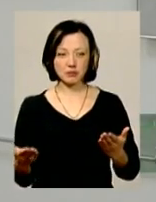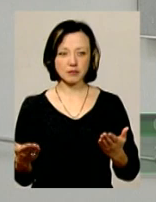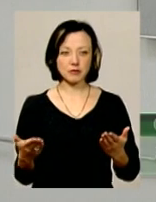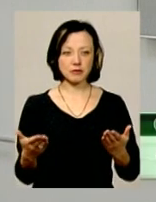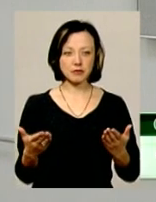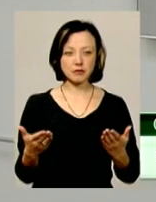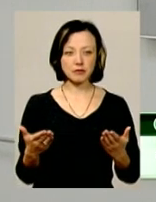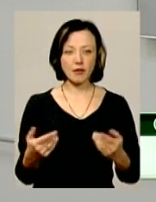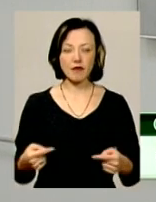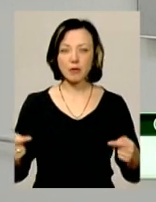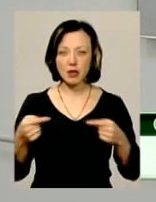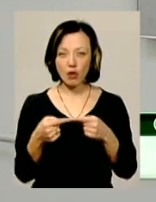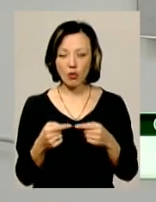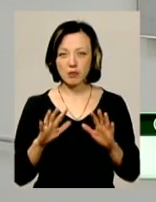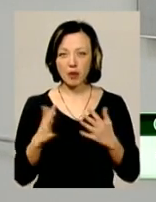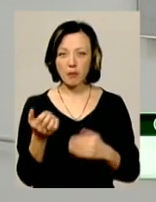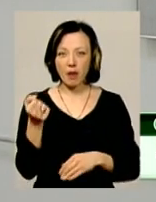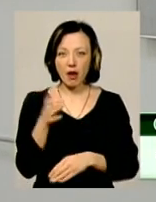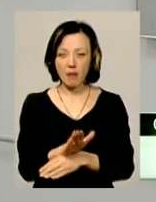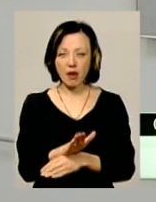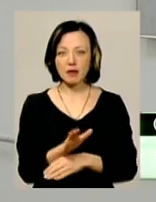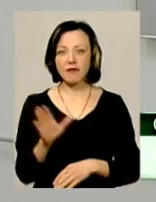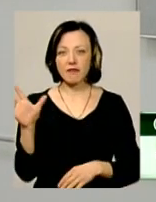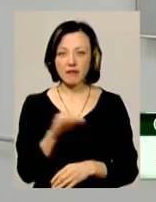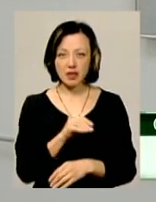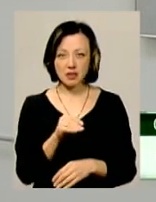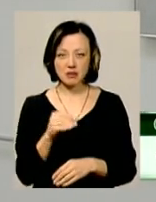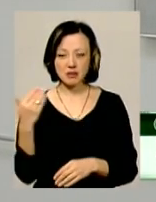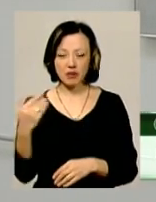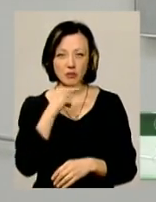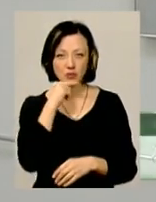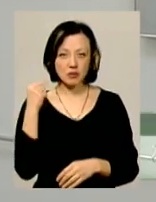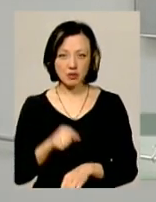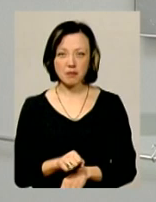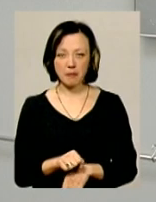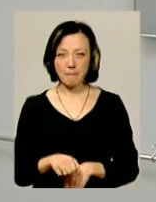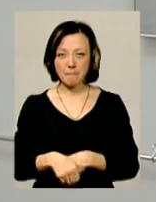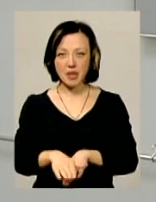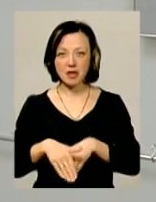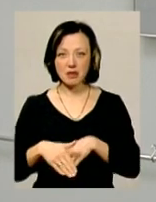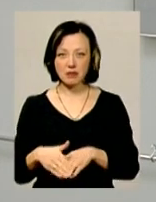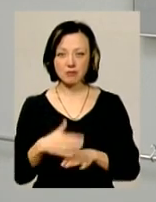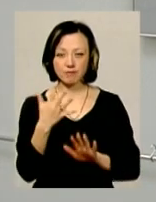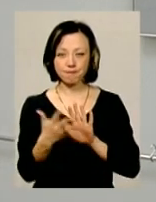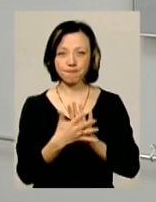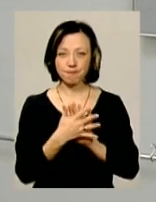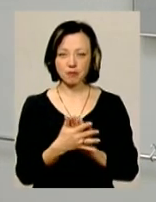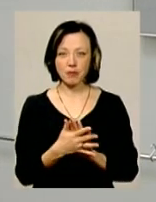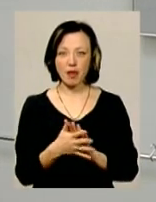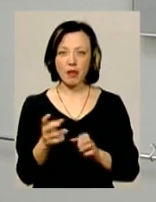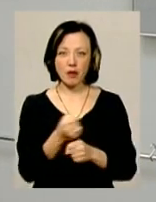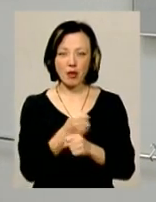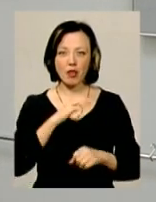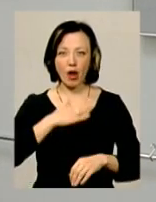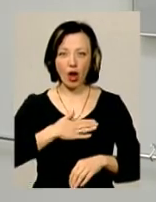по команді весь проросійський мітинг і бойова його частина, група бойовиків, пішла на розгон нашого